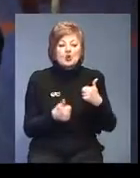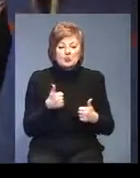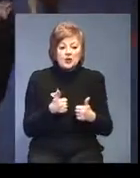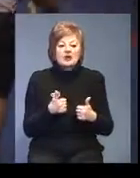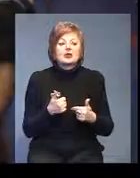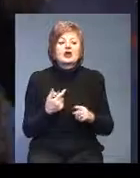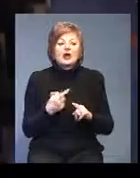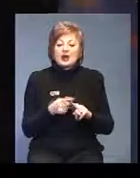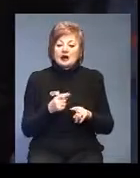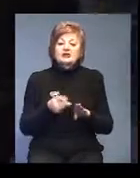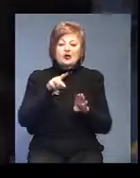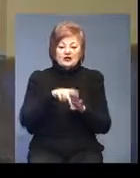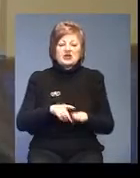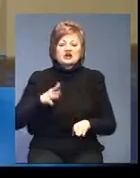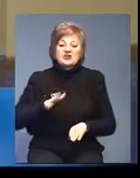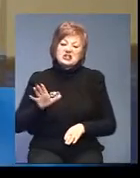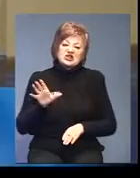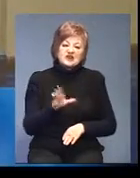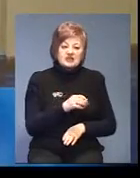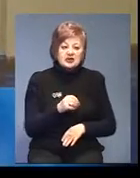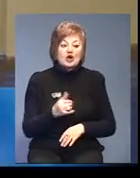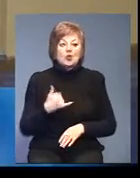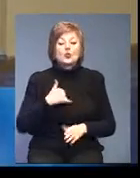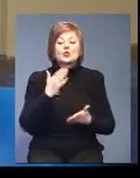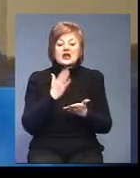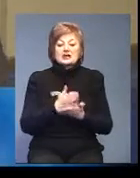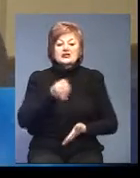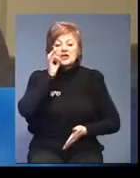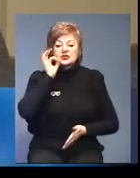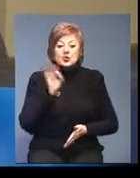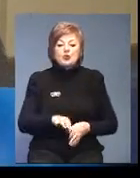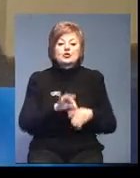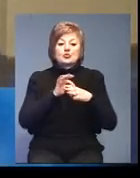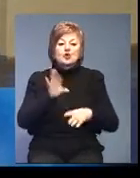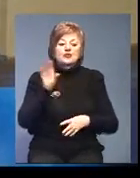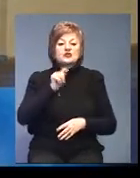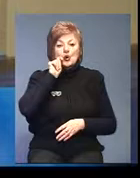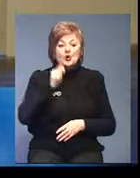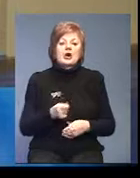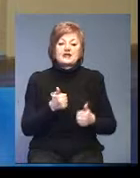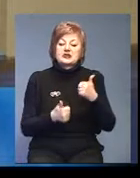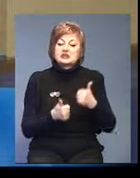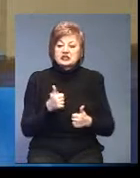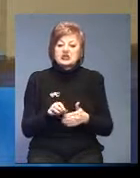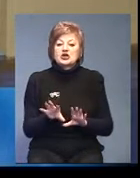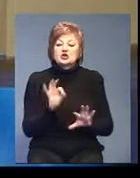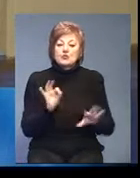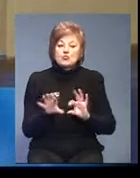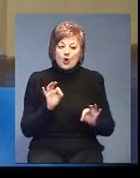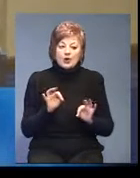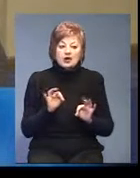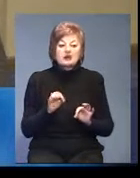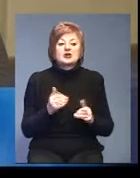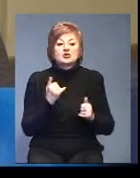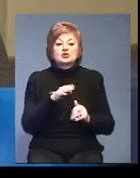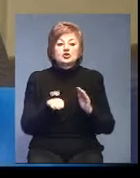Витримали навантаження всі. У нас вже є опит проведення всеукраїнських учебно-тренувальних зборів, тепер є опит